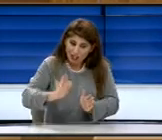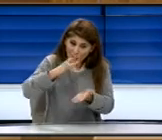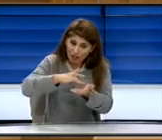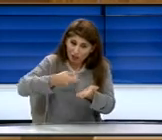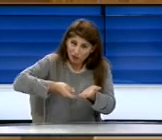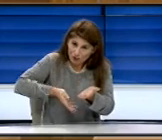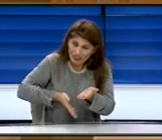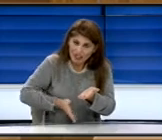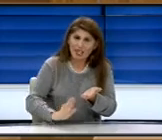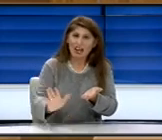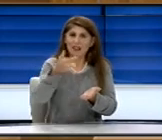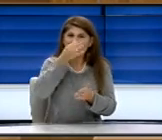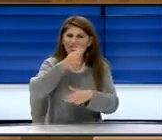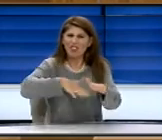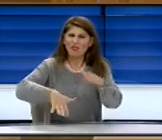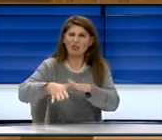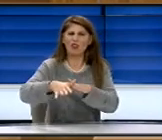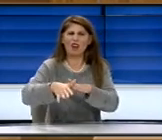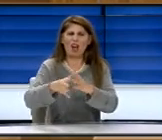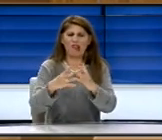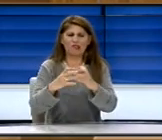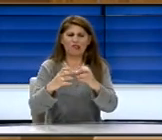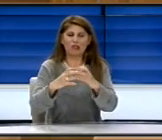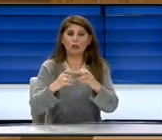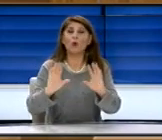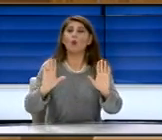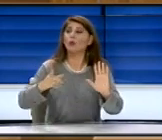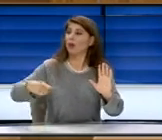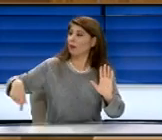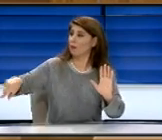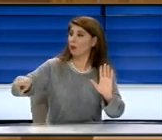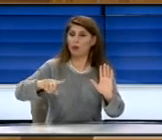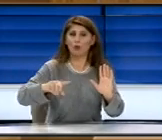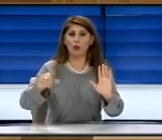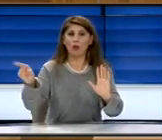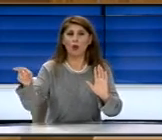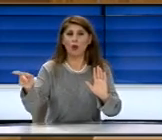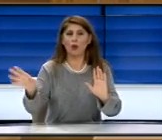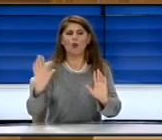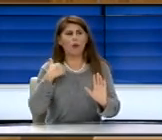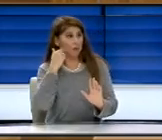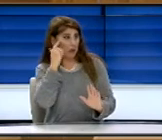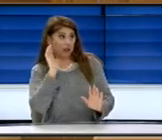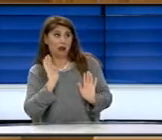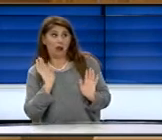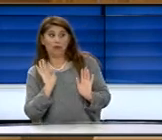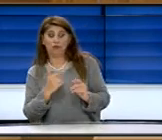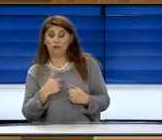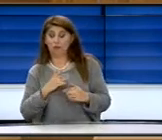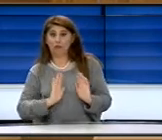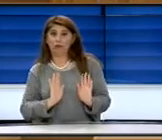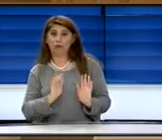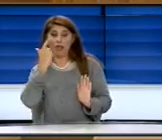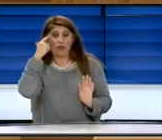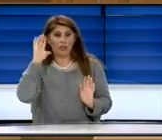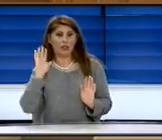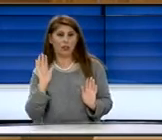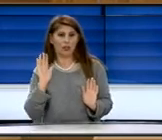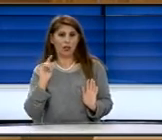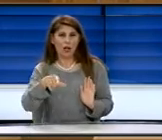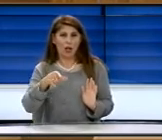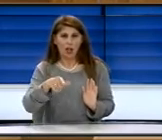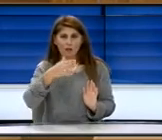διαφθορά και τη σύψη. Ούτε φυσικά οι υπόλοιποι εδώ μέσα. Όλοι κάνετε το ψόφιο κοριό. Το σκάνδαλο αυτό, για το οποίο βέβαια